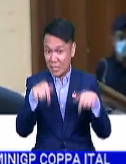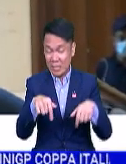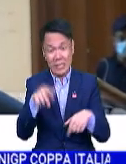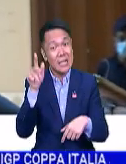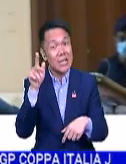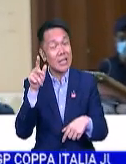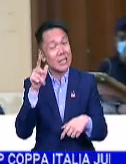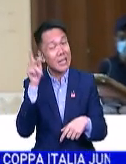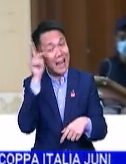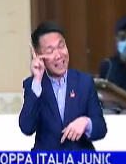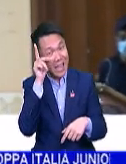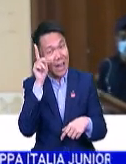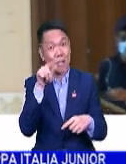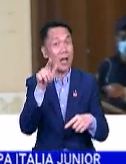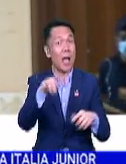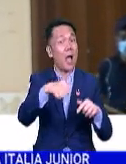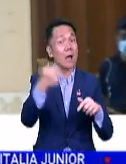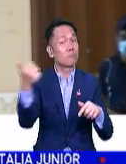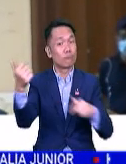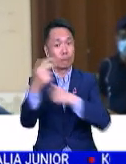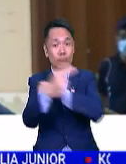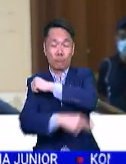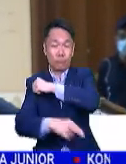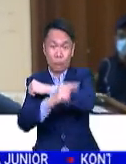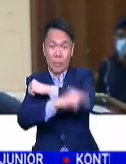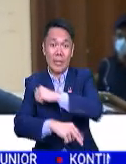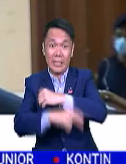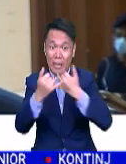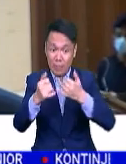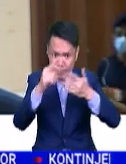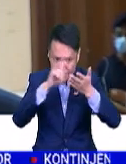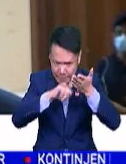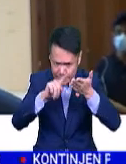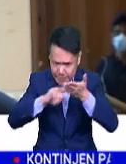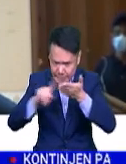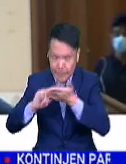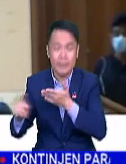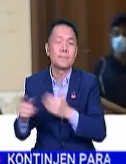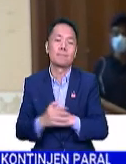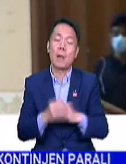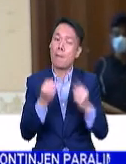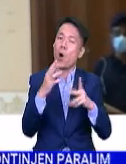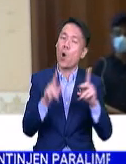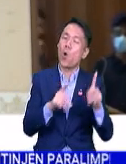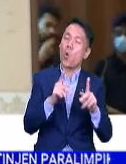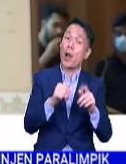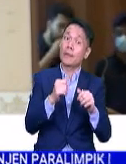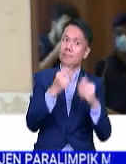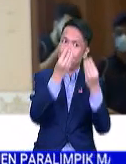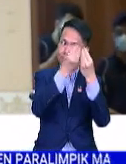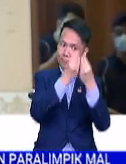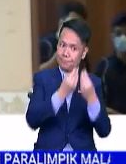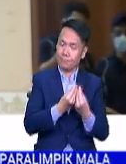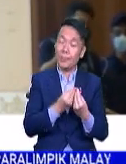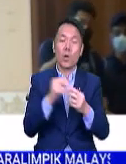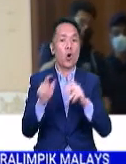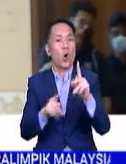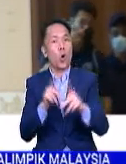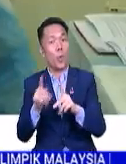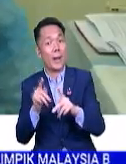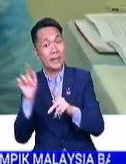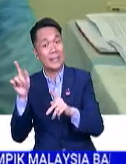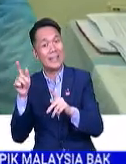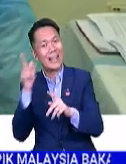atau sebahagiannya berada di luar daripada Kelantan, itu kita akan tengok baliklah dari segi bilangan penduduk yang